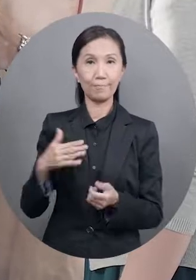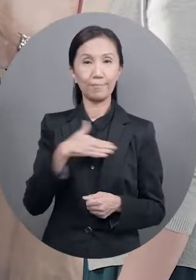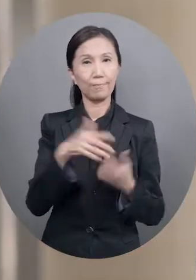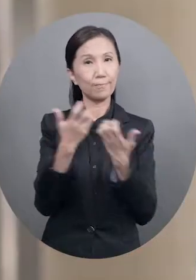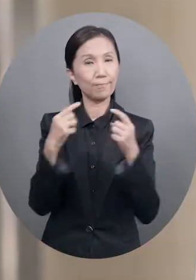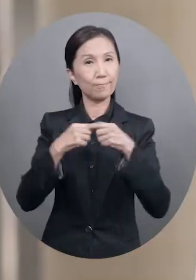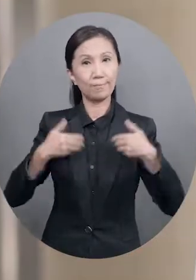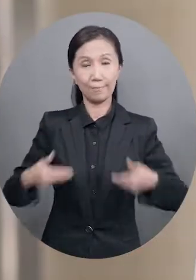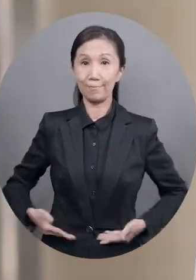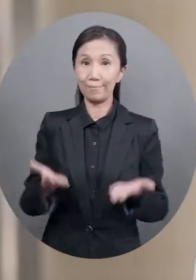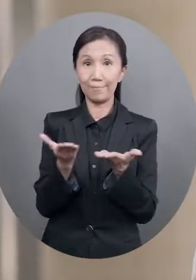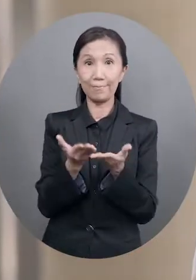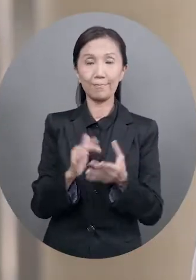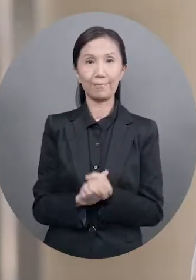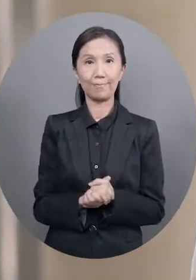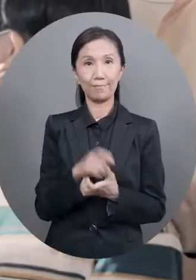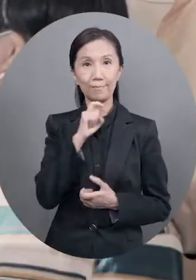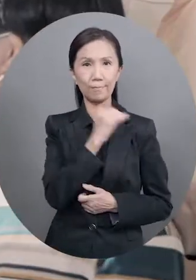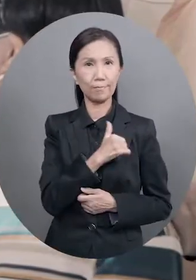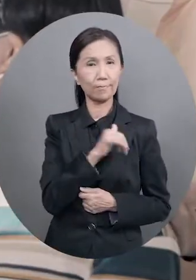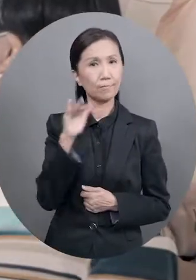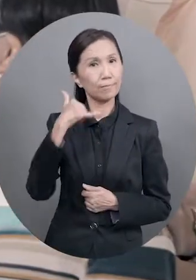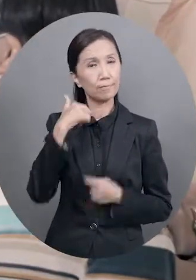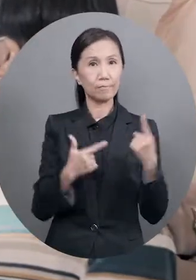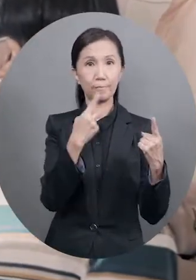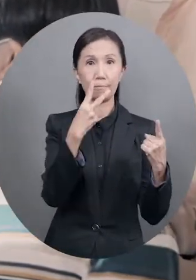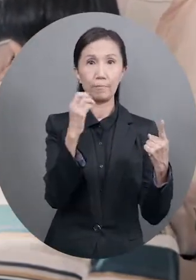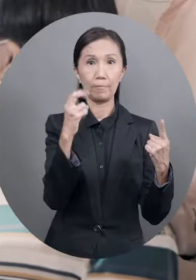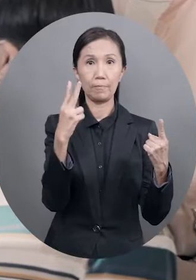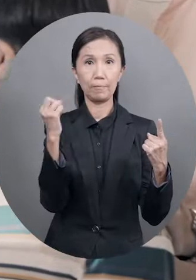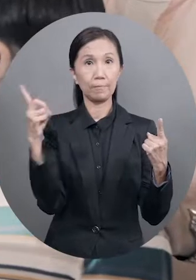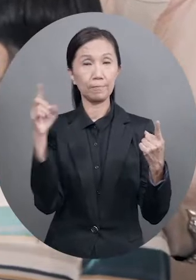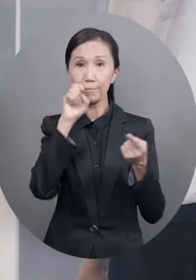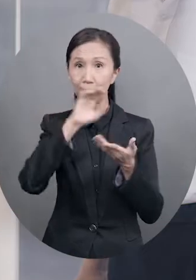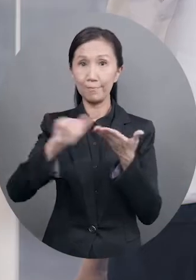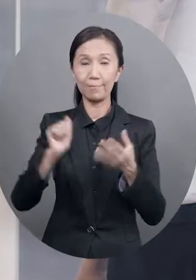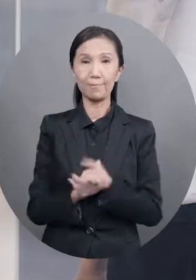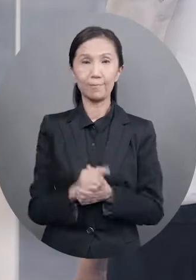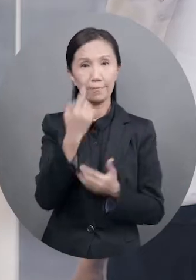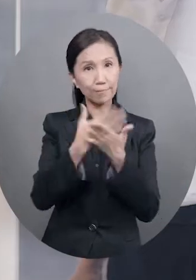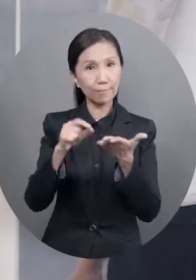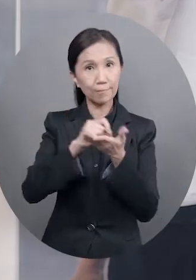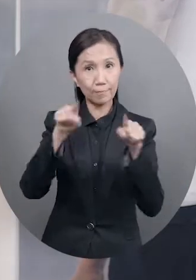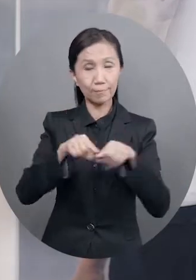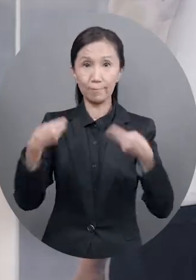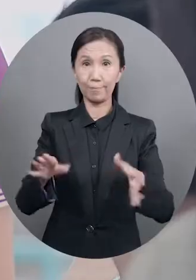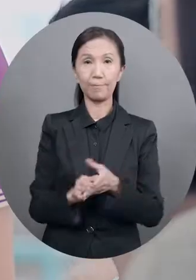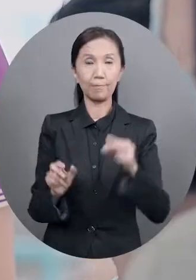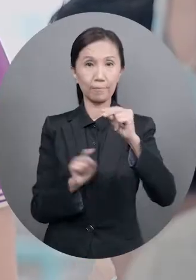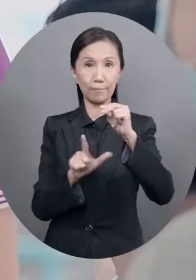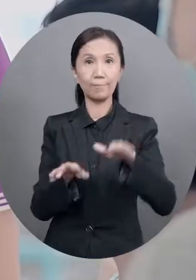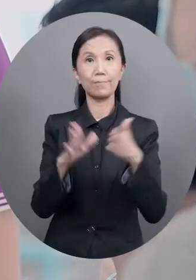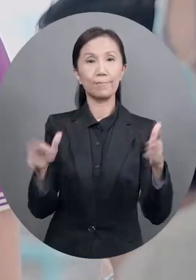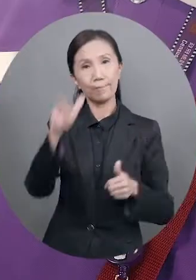我哋仲会有统计员身份证明书。 有怀疑可以打182021核实我哋嘅身份。 我哋上网填晒问卷啦。